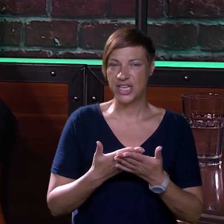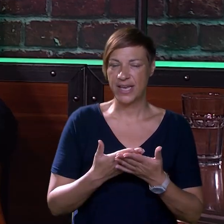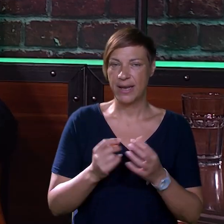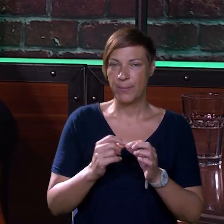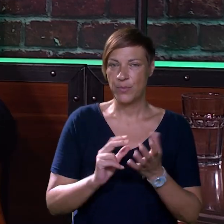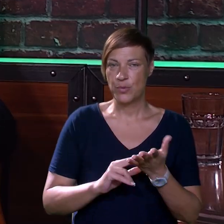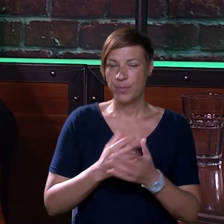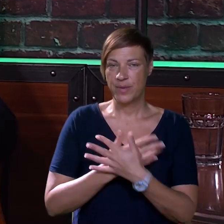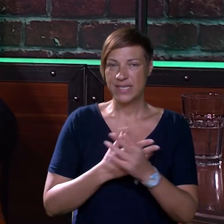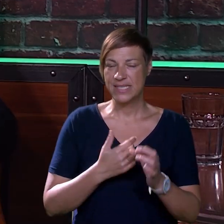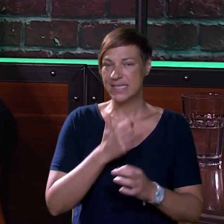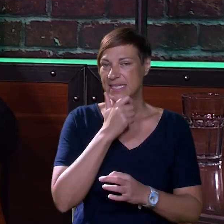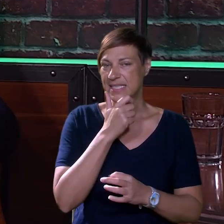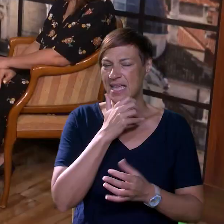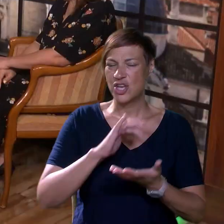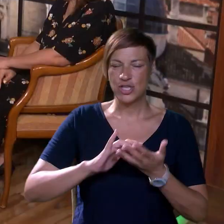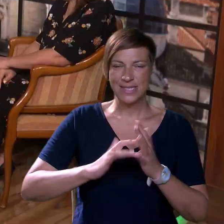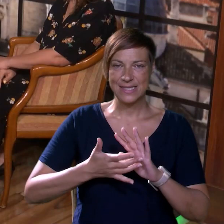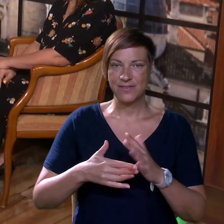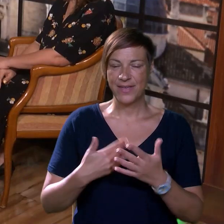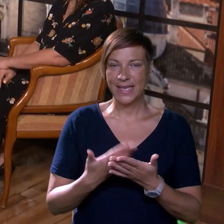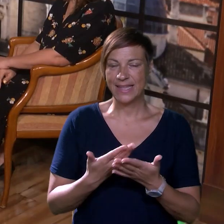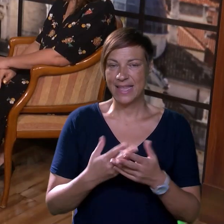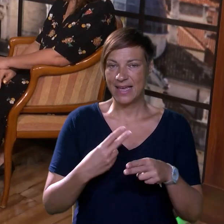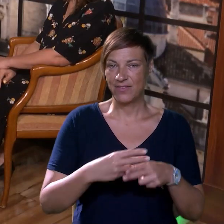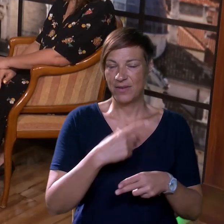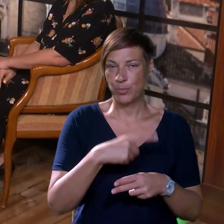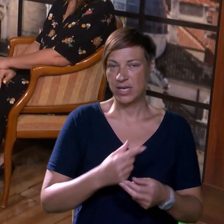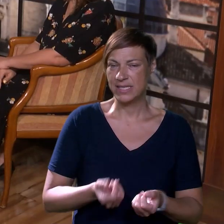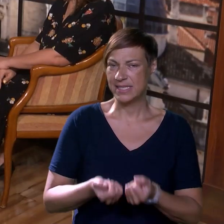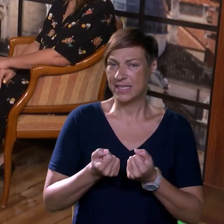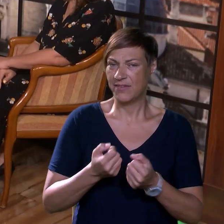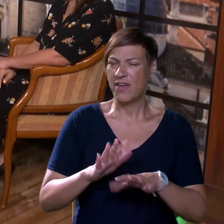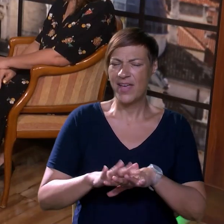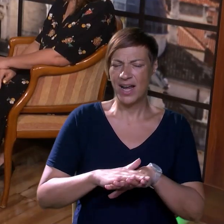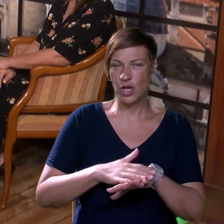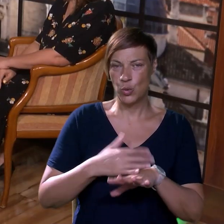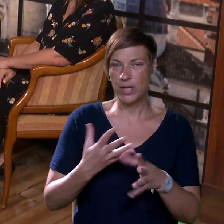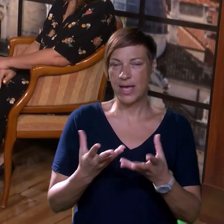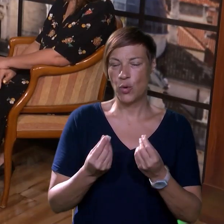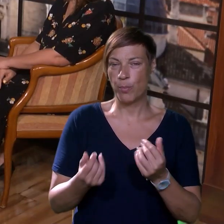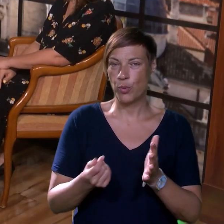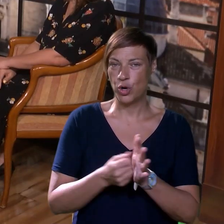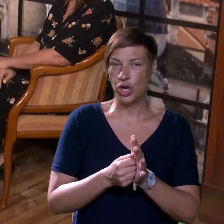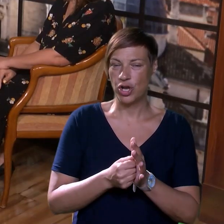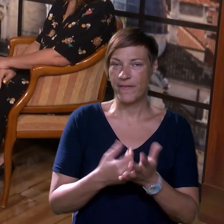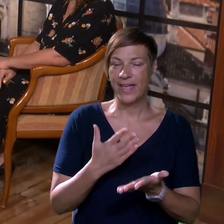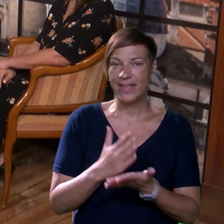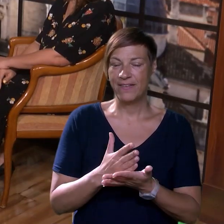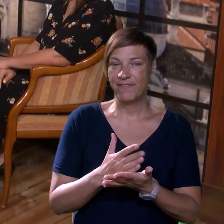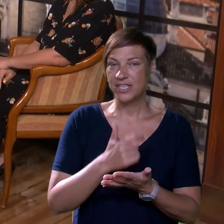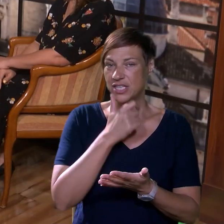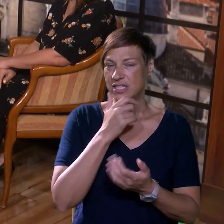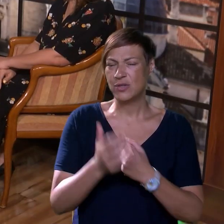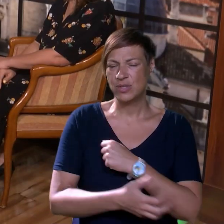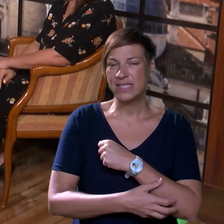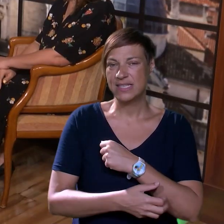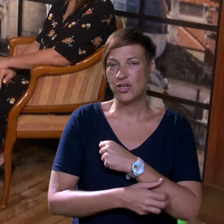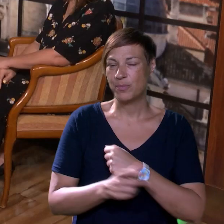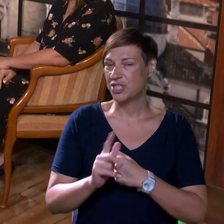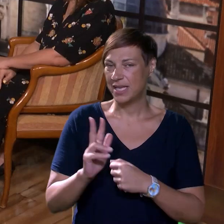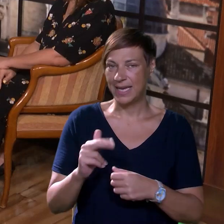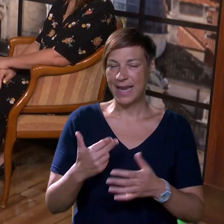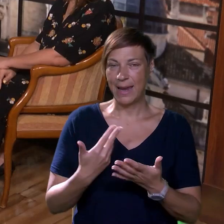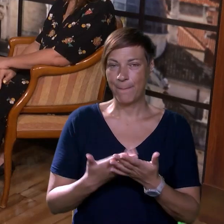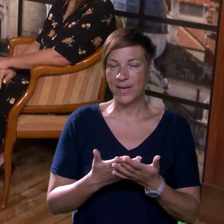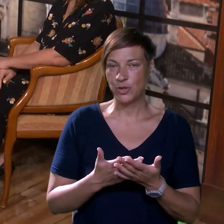bubrežna bolest, starost, sve. I takvi bolesnici zahtijevaju veliku njegu, puno novaca, a većinom ti ljudi su siromašni i nemaju.